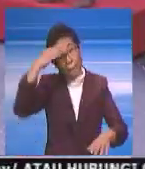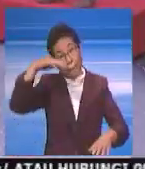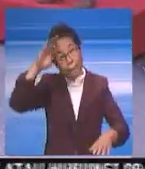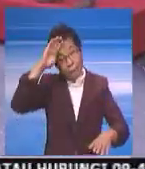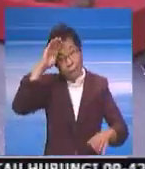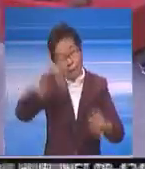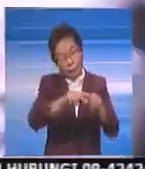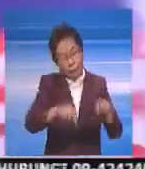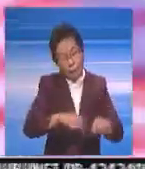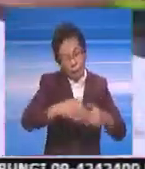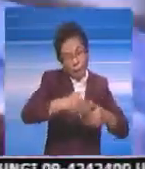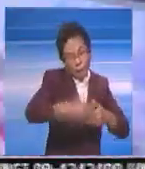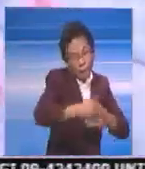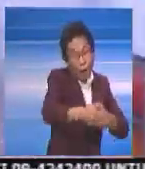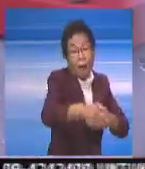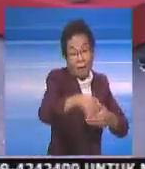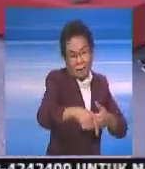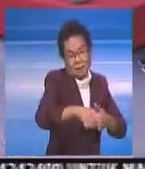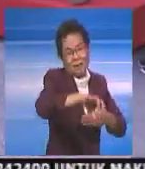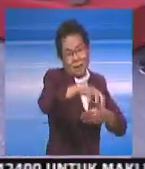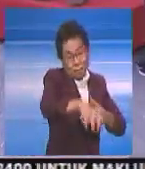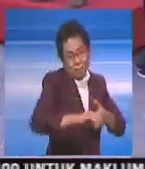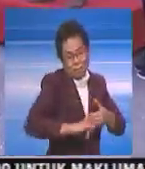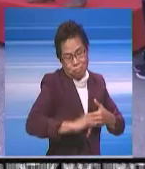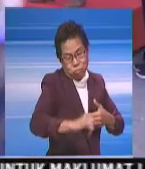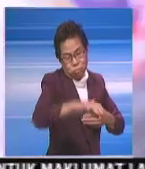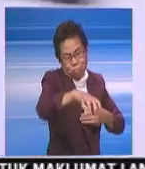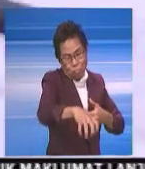destinasi seterusnya adalah Pulau Pinang.